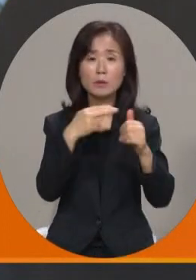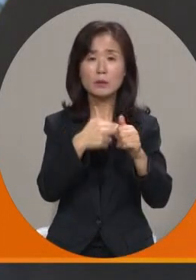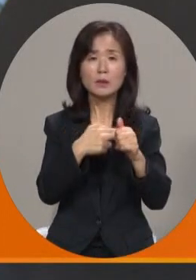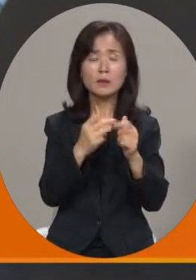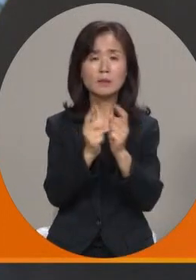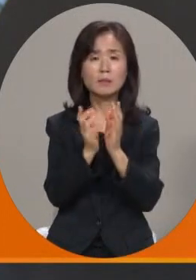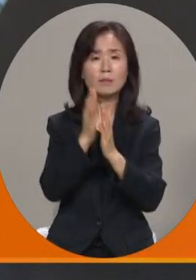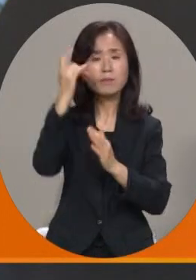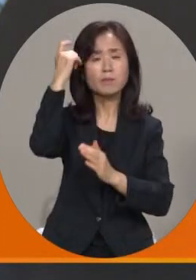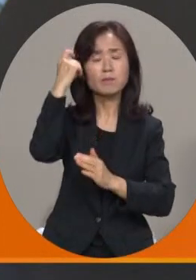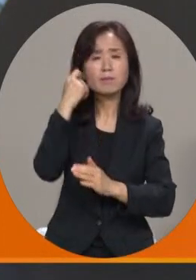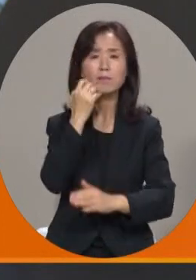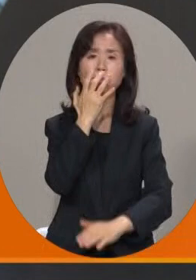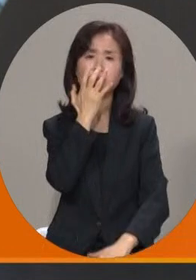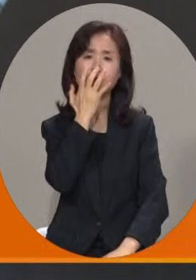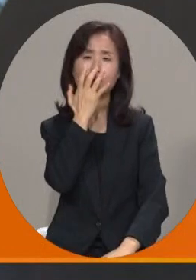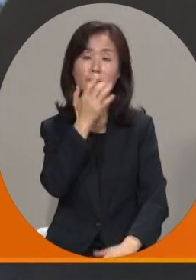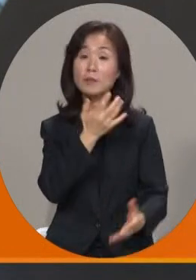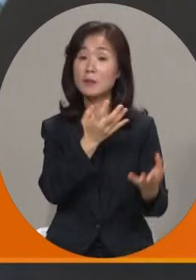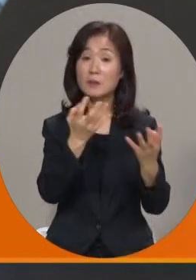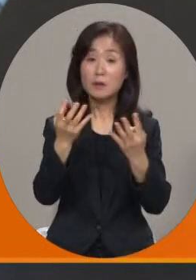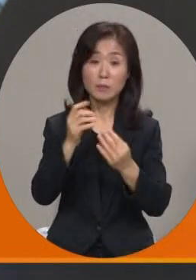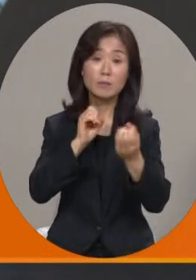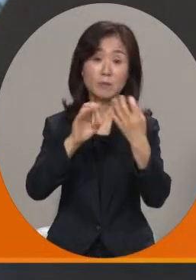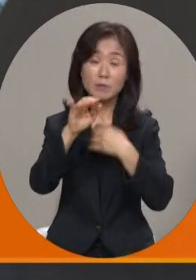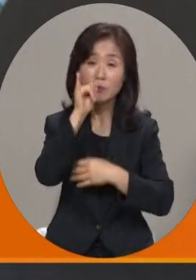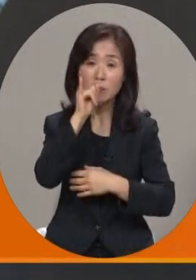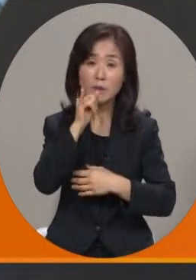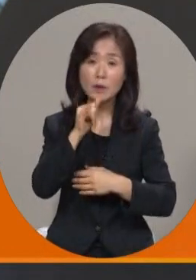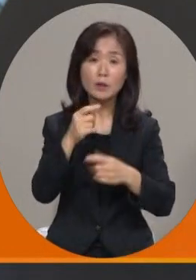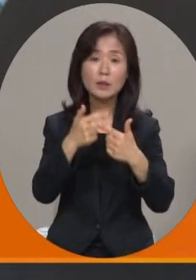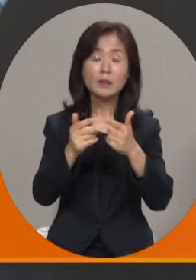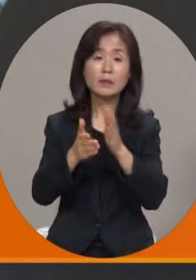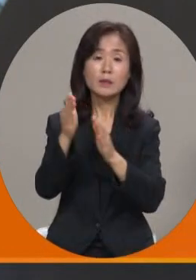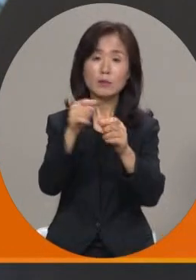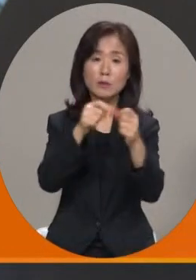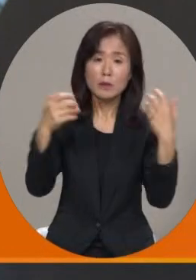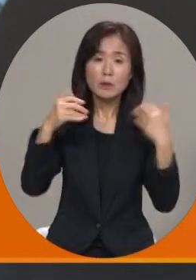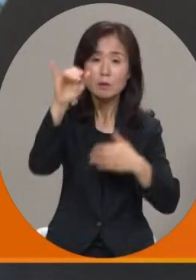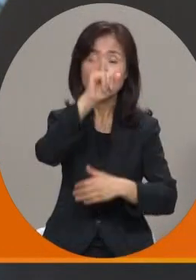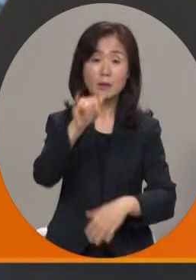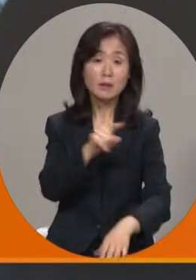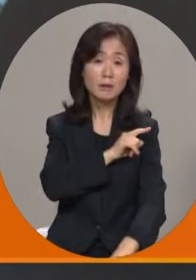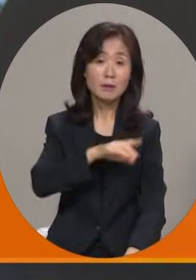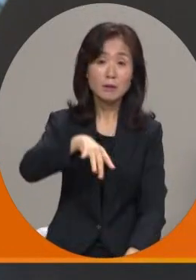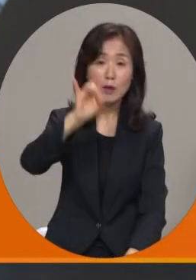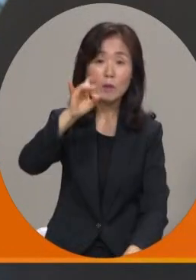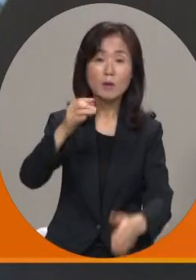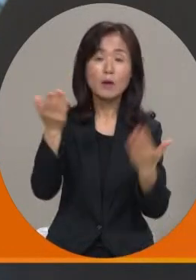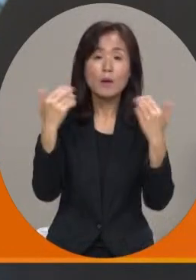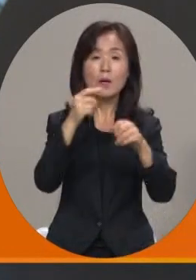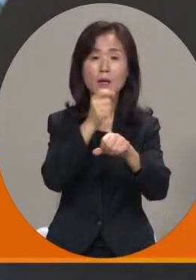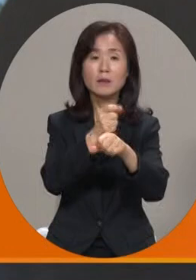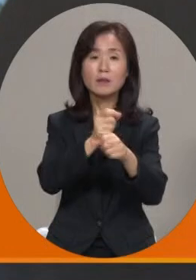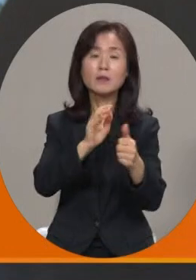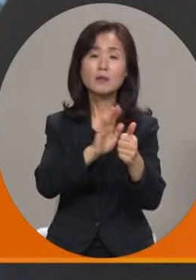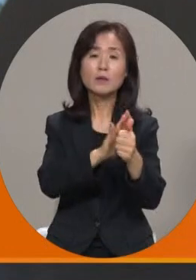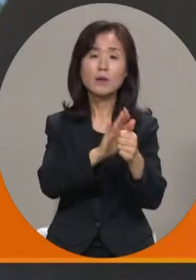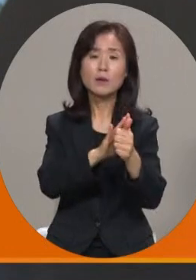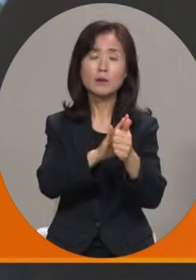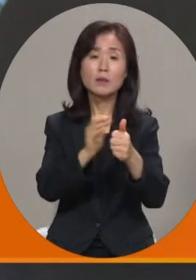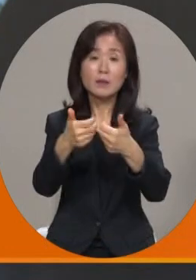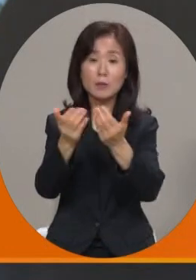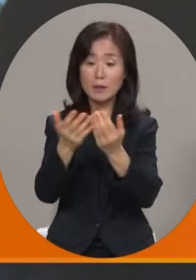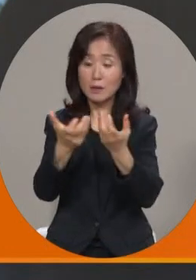체감하긴 어렵다는 반응이 많죠 부산시 교육청이 전국에서 처음으로 학교 행정을 지원하는 기관을